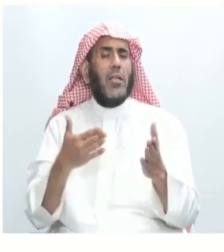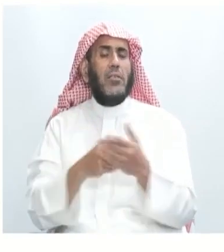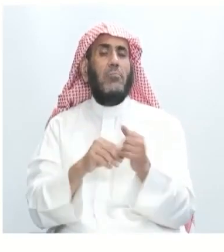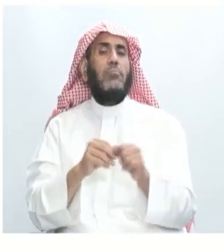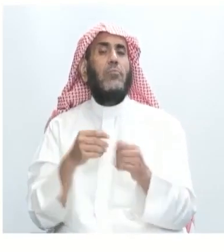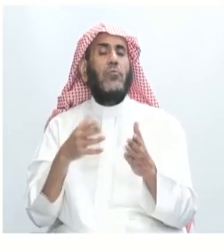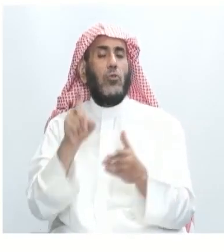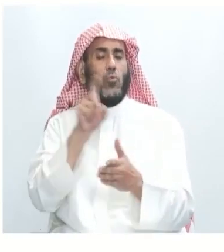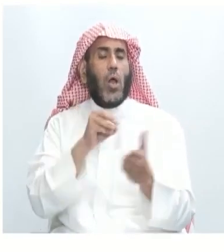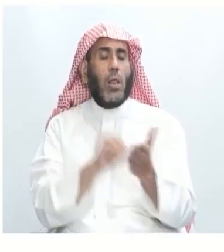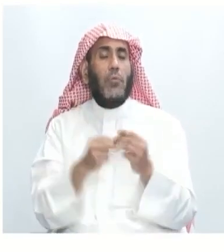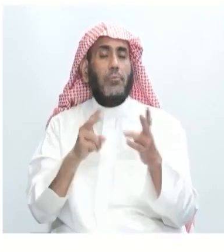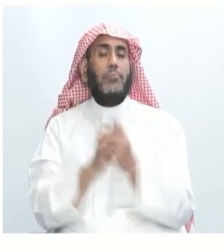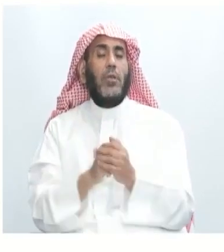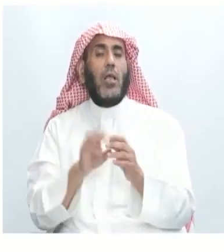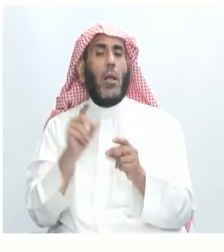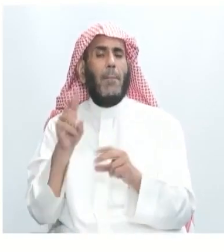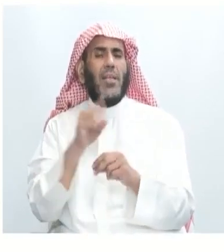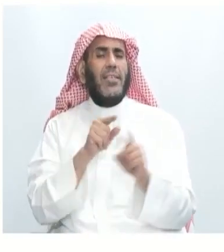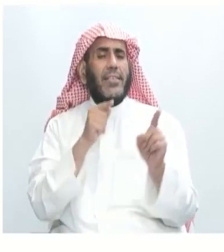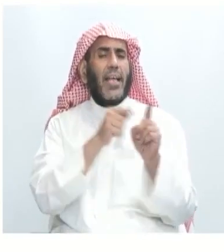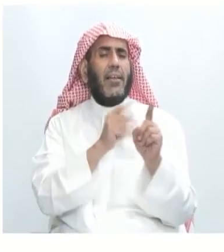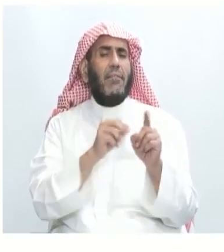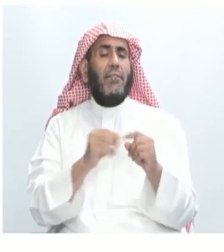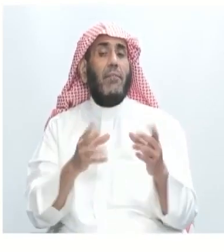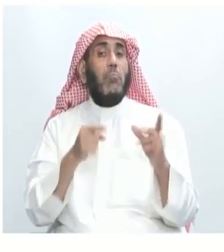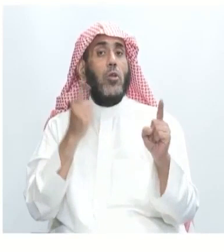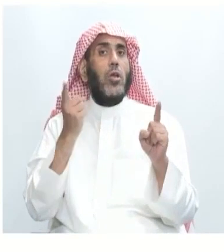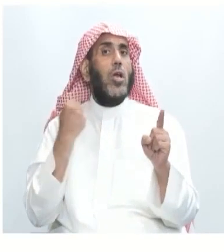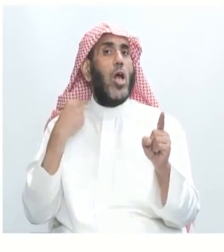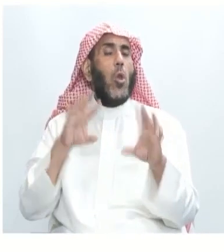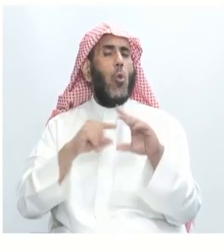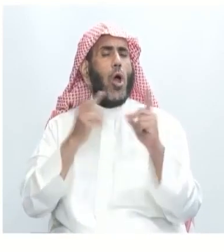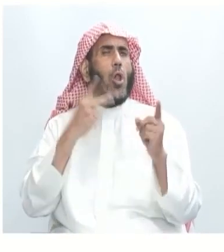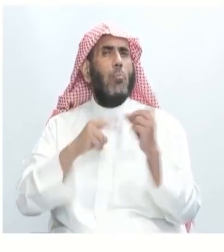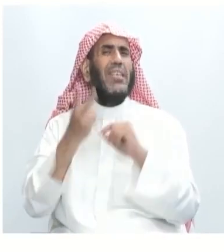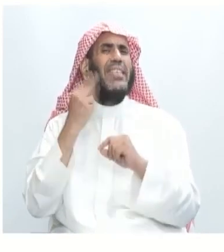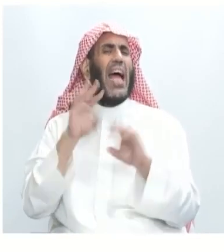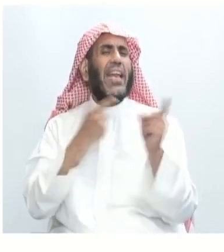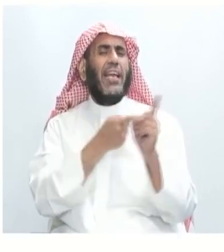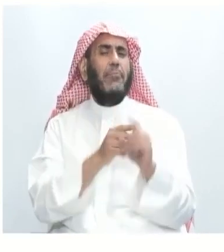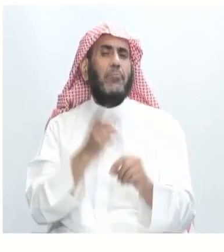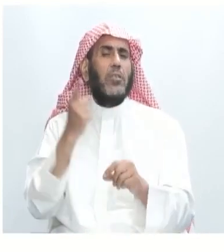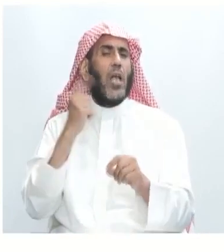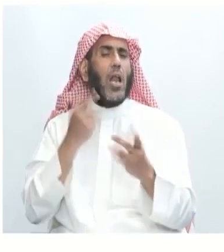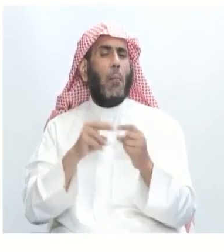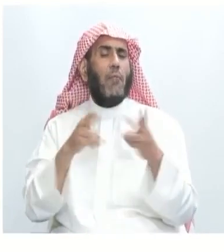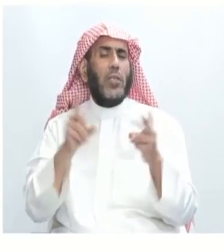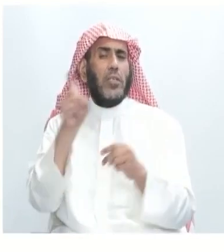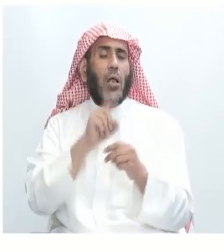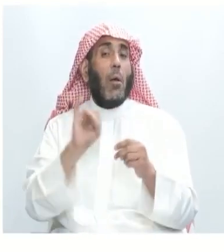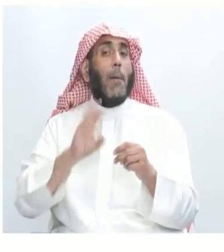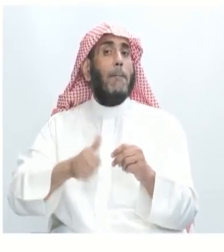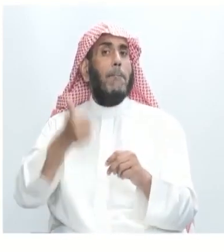في هذه المفاتيح كذلك ايضا مثلا التعريف بعلم التاريخ في مجالات الوصف العلمي فتقول مثلا من مفاتيح الاسئله